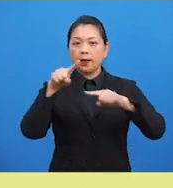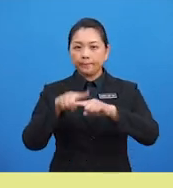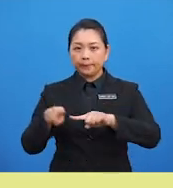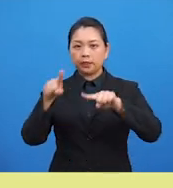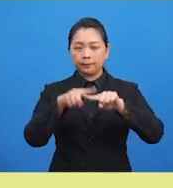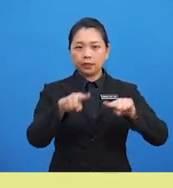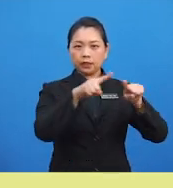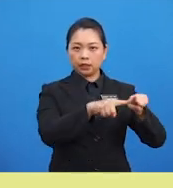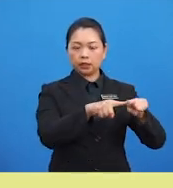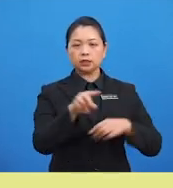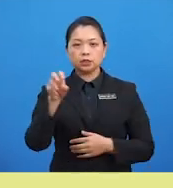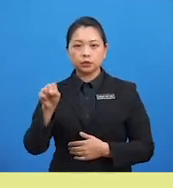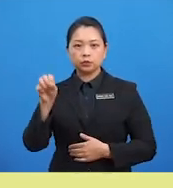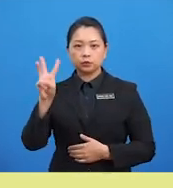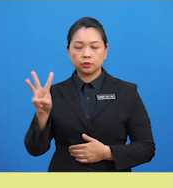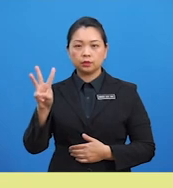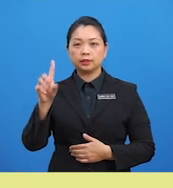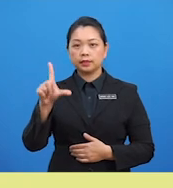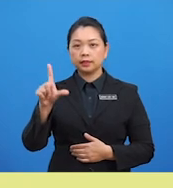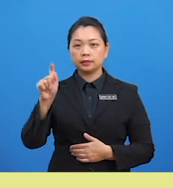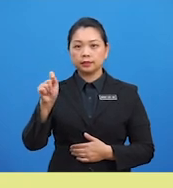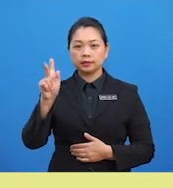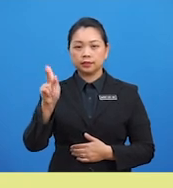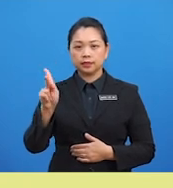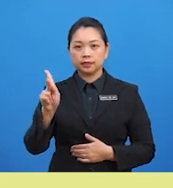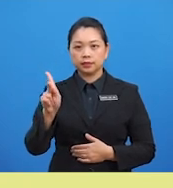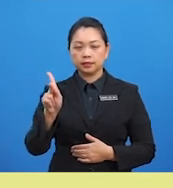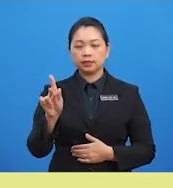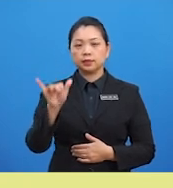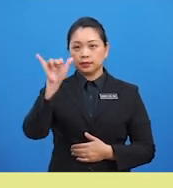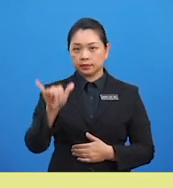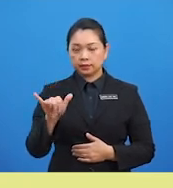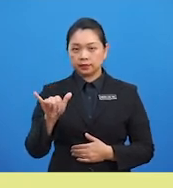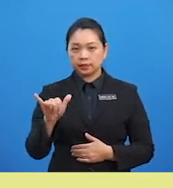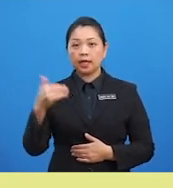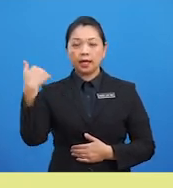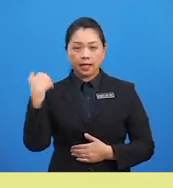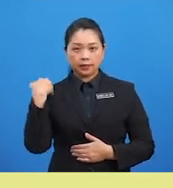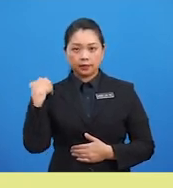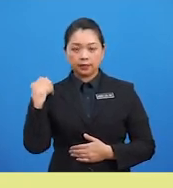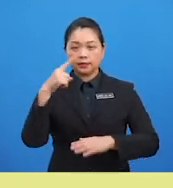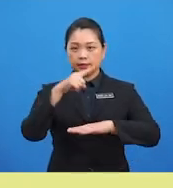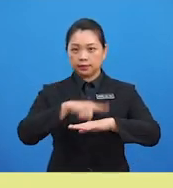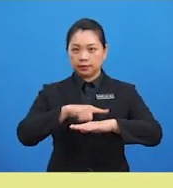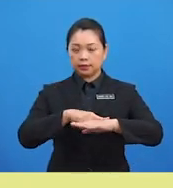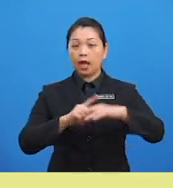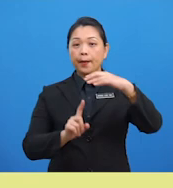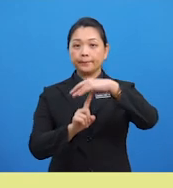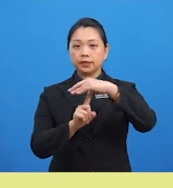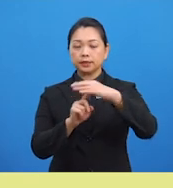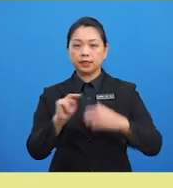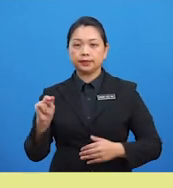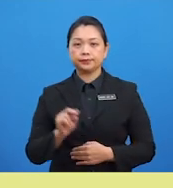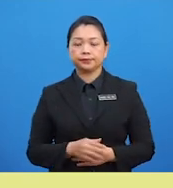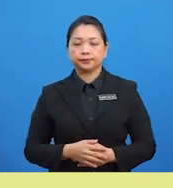pelbagai perisian lukisan terbantu komputer yang terdapat di pasaran.